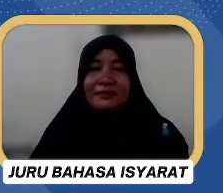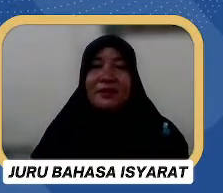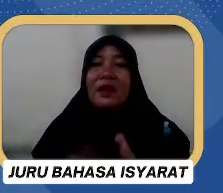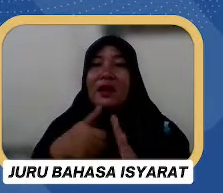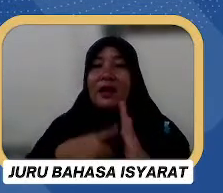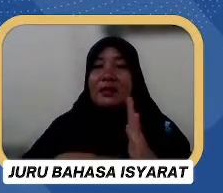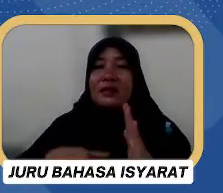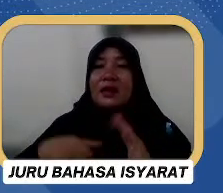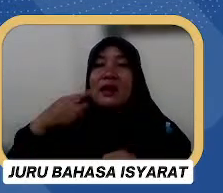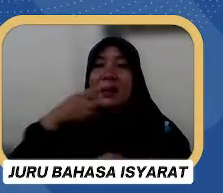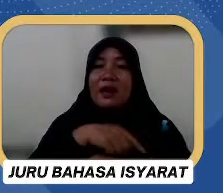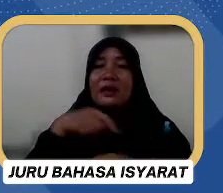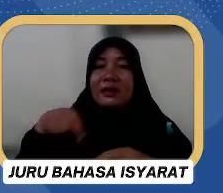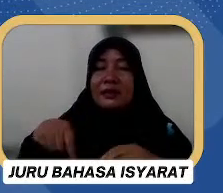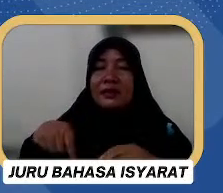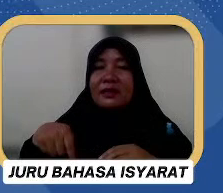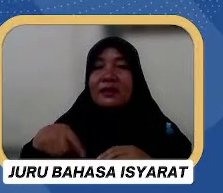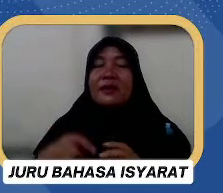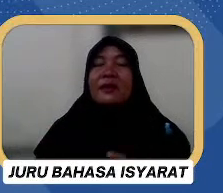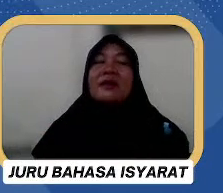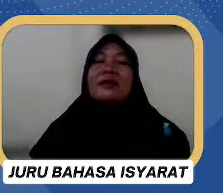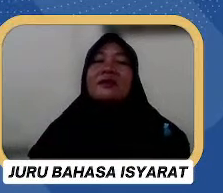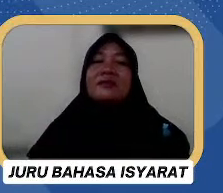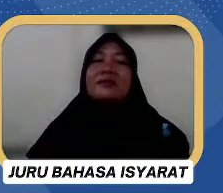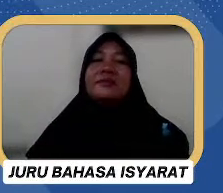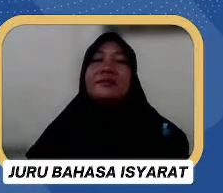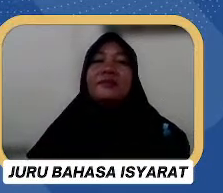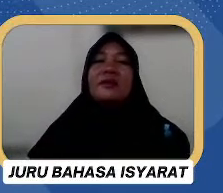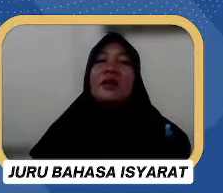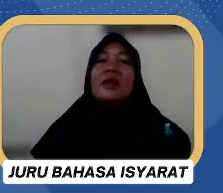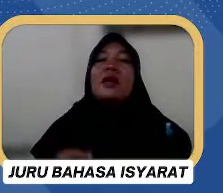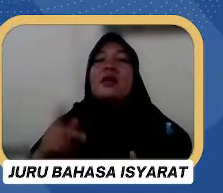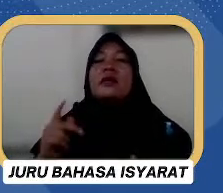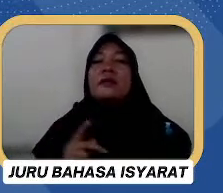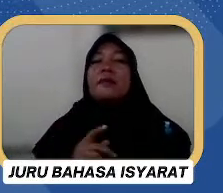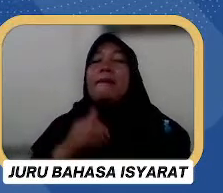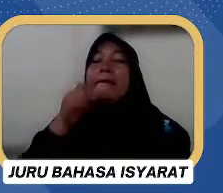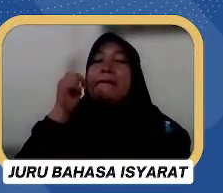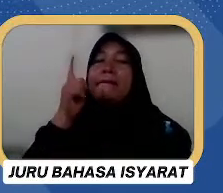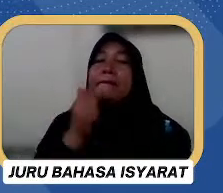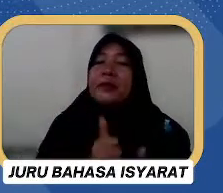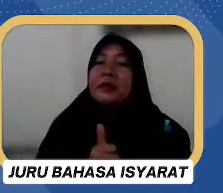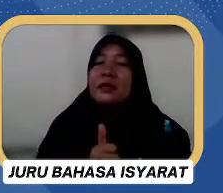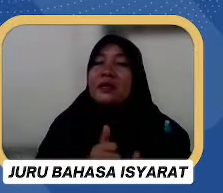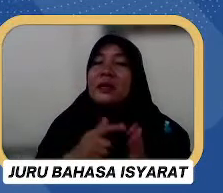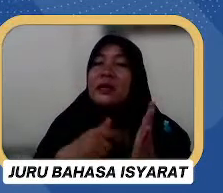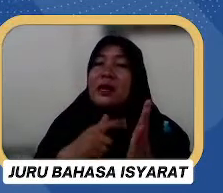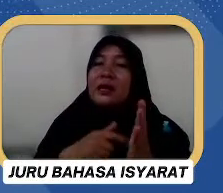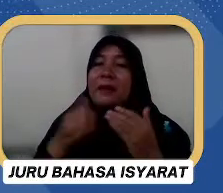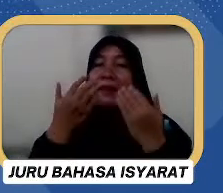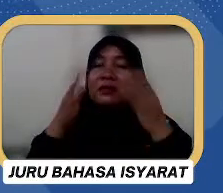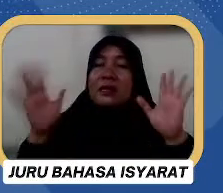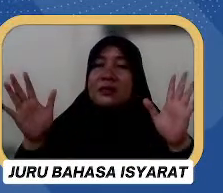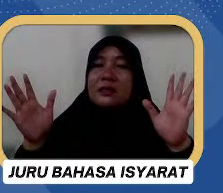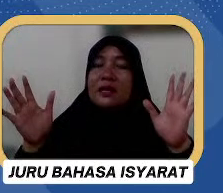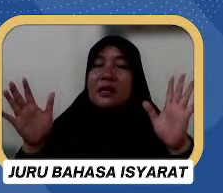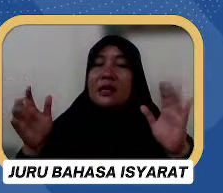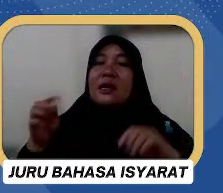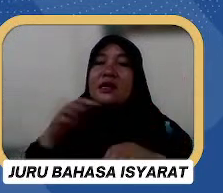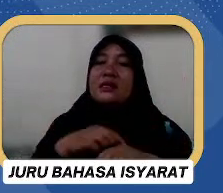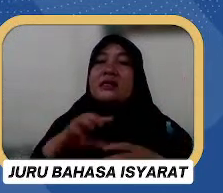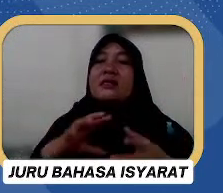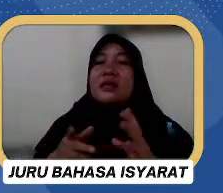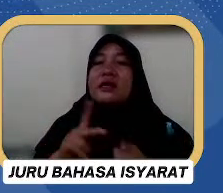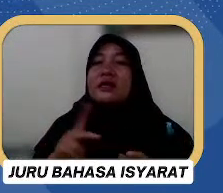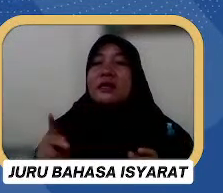dari narasumber-narasumber yang keren-keren, yaitu pentingnya menjadikan nilai-nilai Pancasila dan Bhinneka Tunggal Ika sebagai landasan